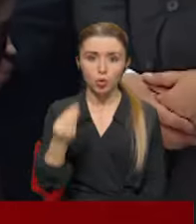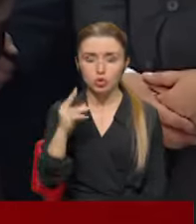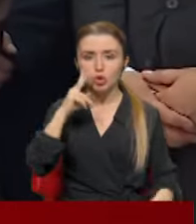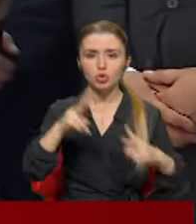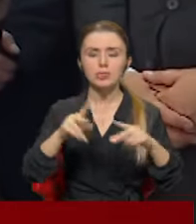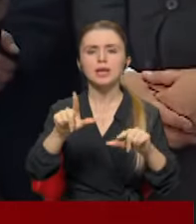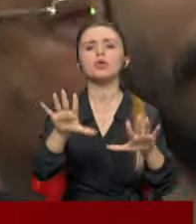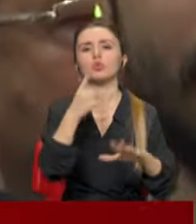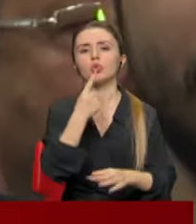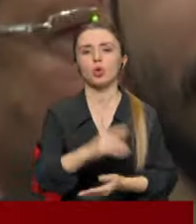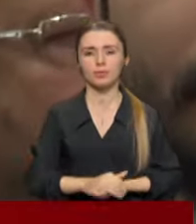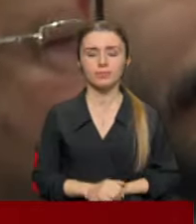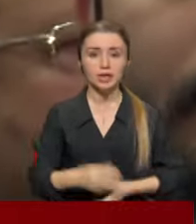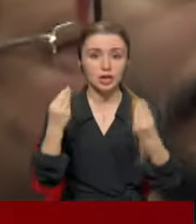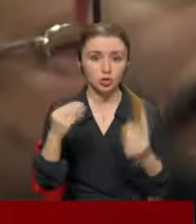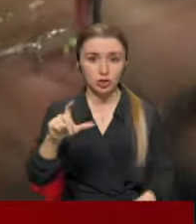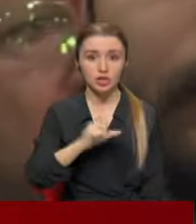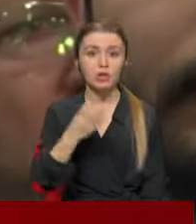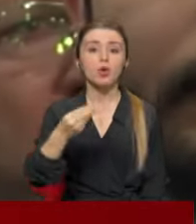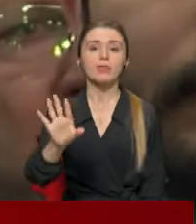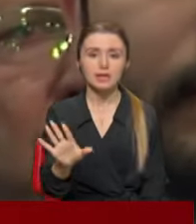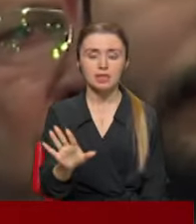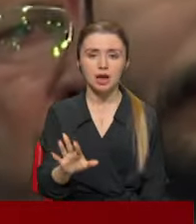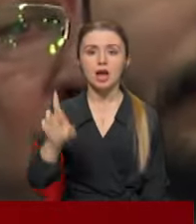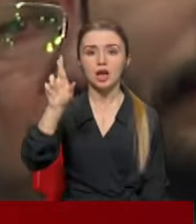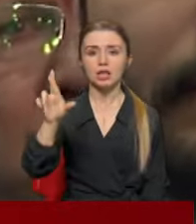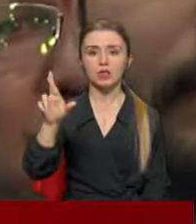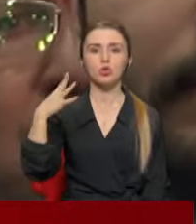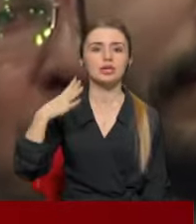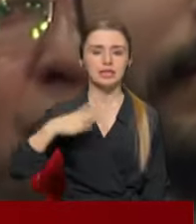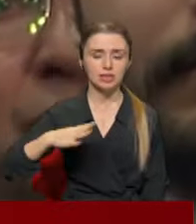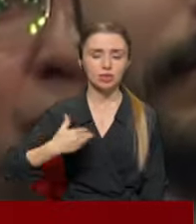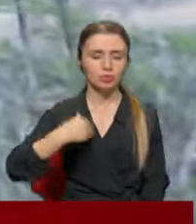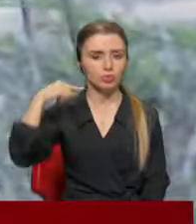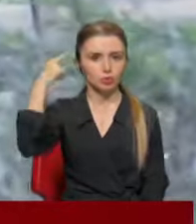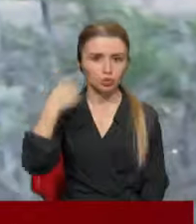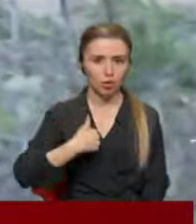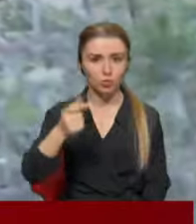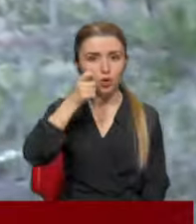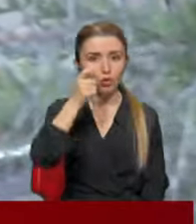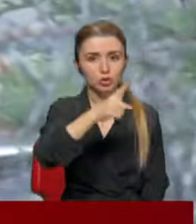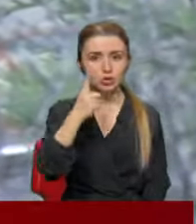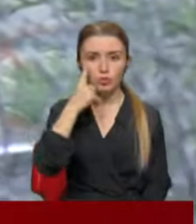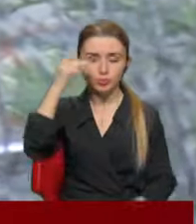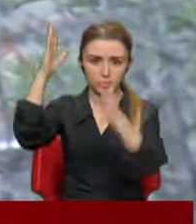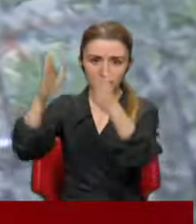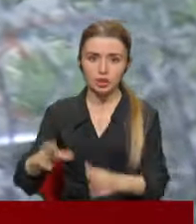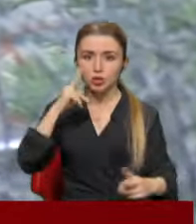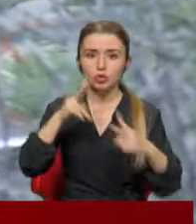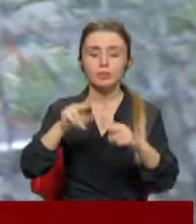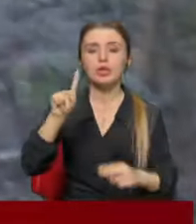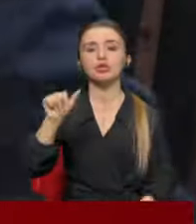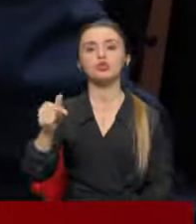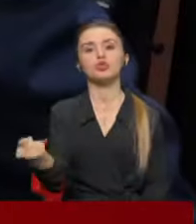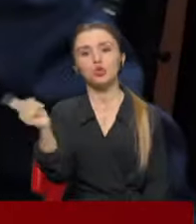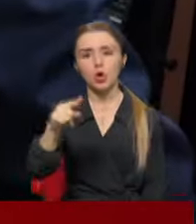görüşmeye gerek kalmaz dedi. Olumlu sonuçlanmazsa bir randevu istemeyi düşünebilirim. Özel Cumhurbaşkanı ile görüşmesinden bir gün